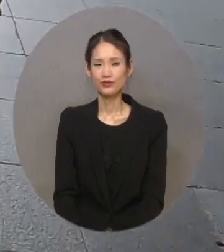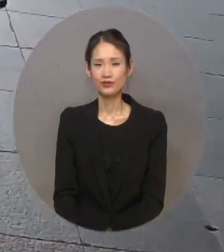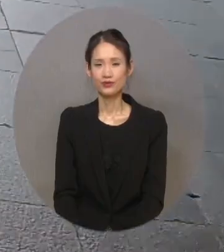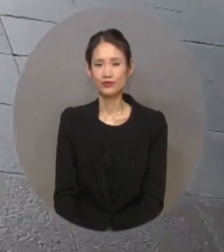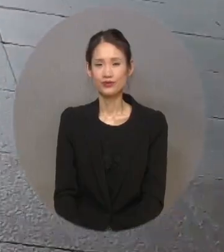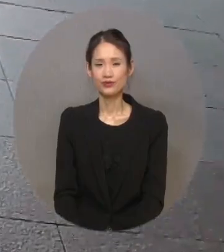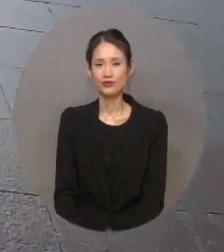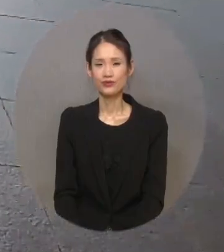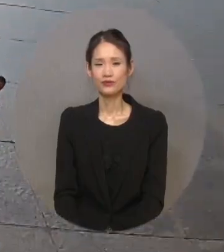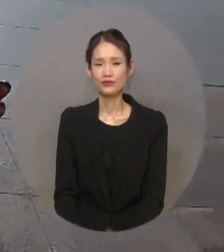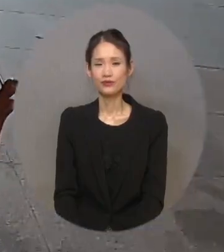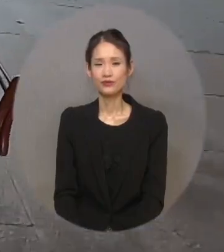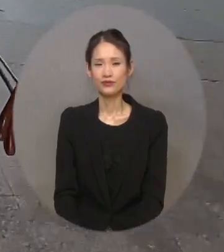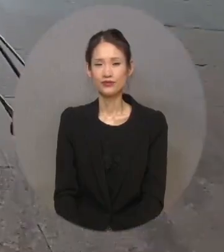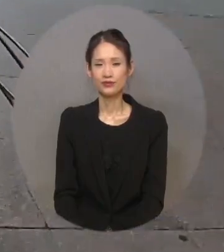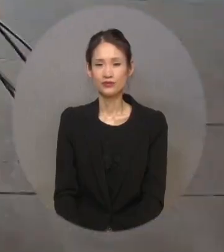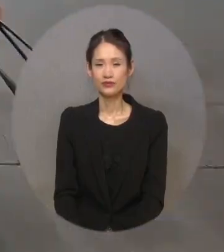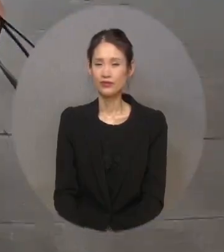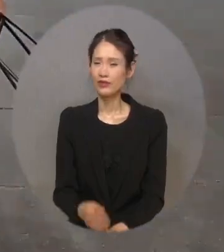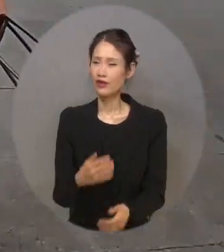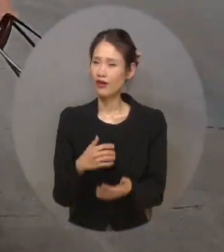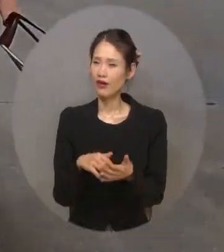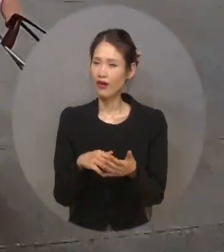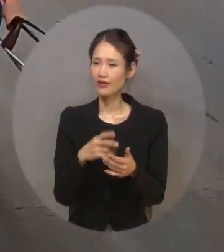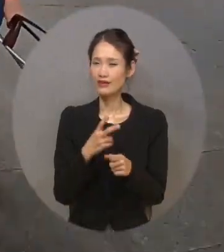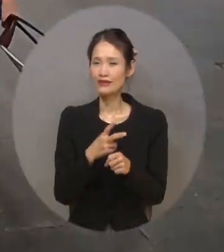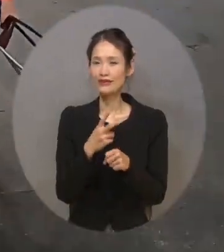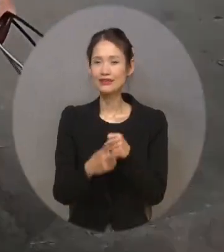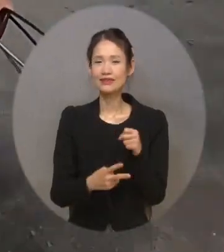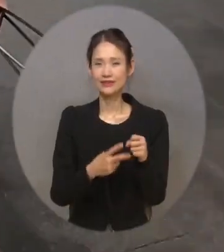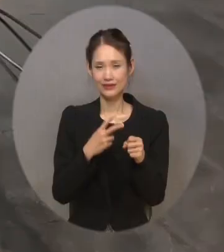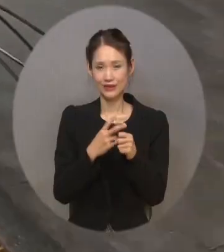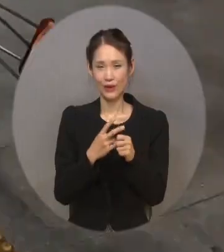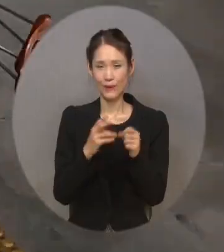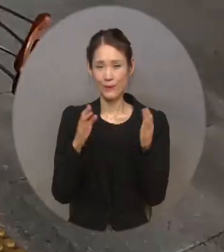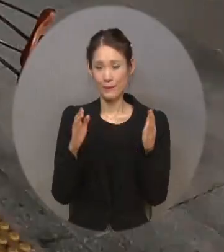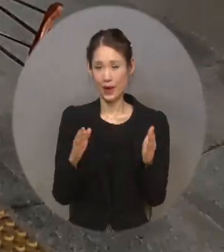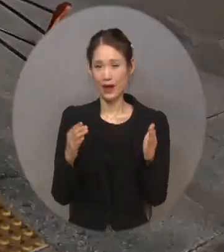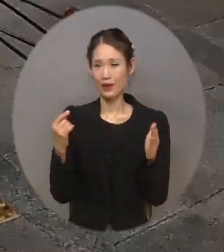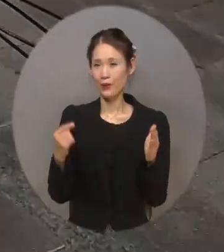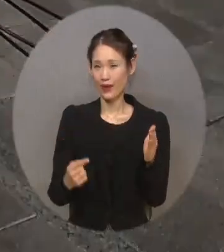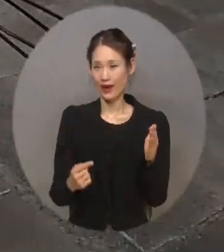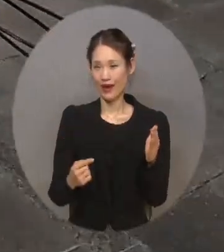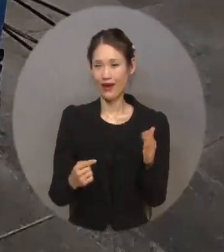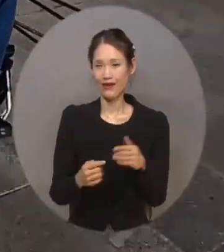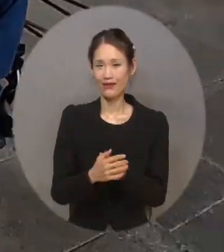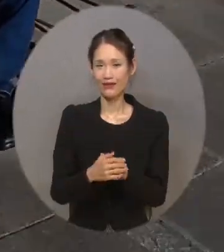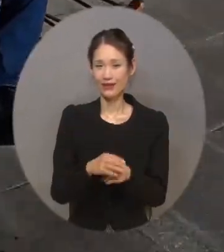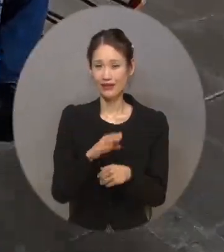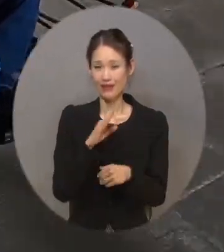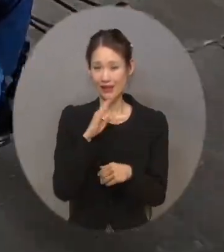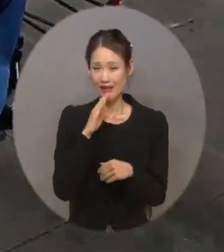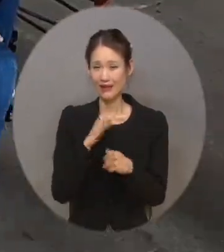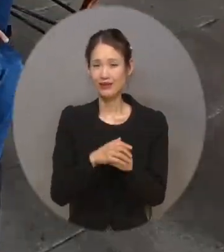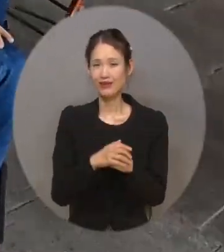부산, 부산은 진짜 한 2년 만에. 2년 만에? 어, 진짜로?